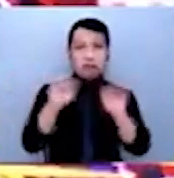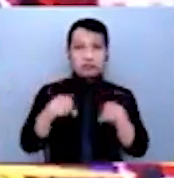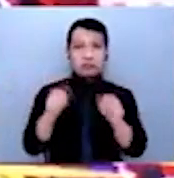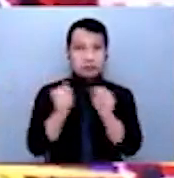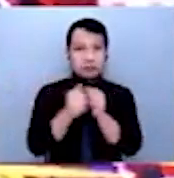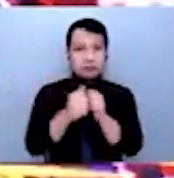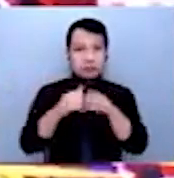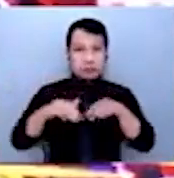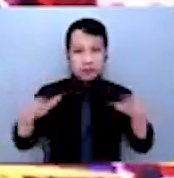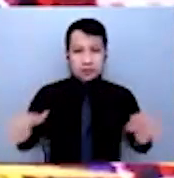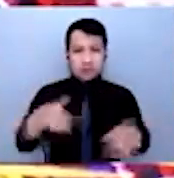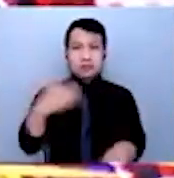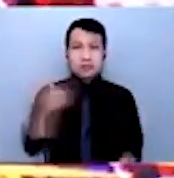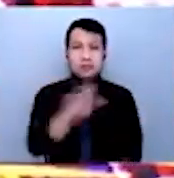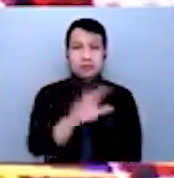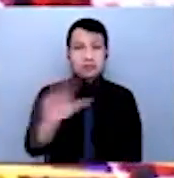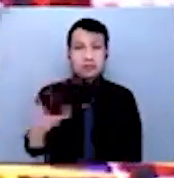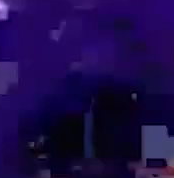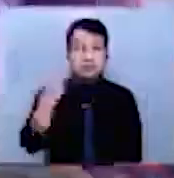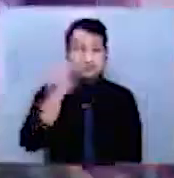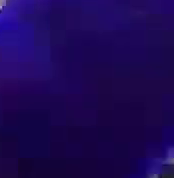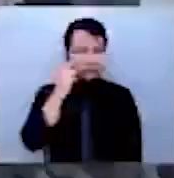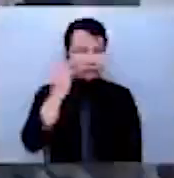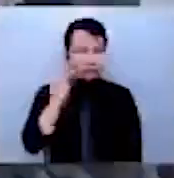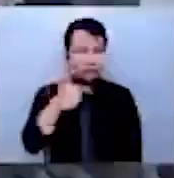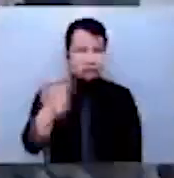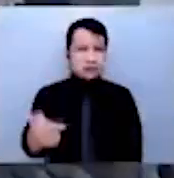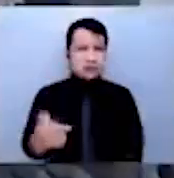Nasa frontline balita ngayon, Mon Guaves.